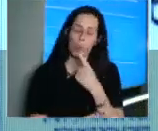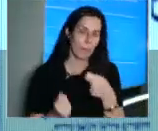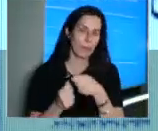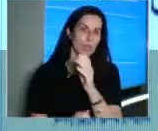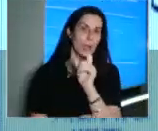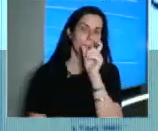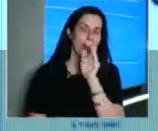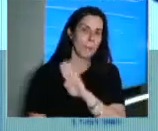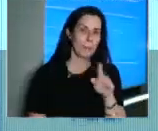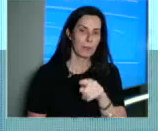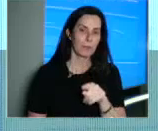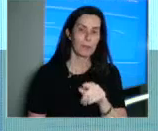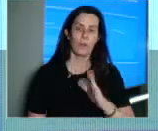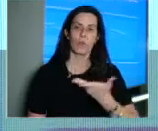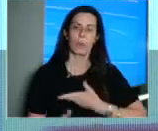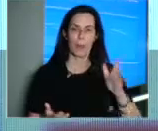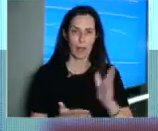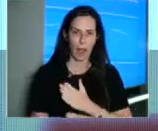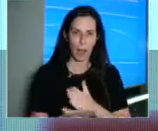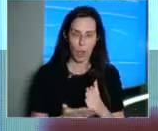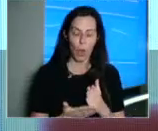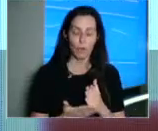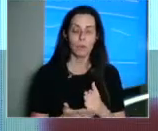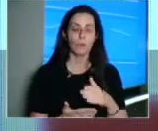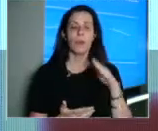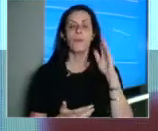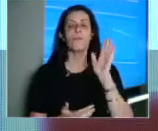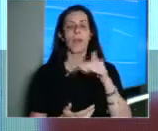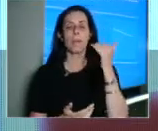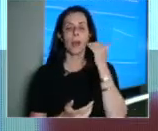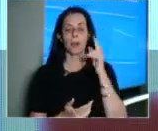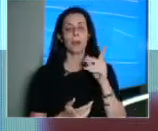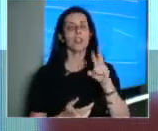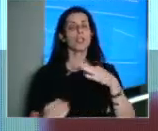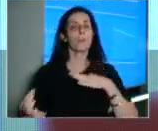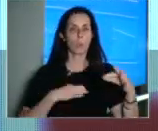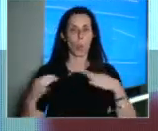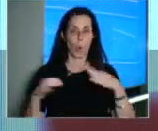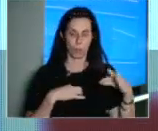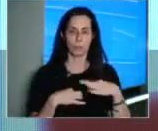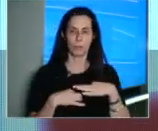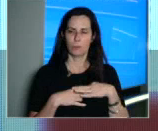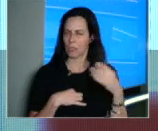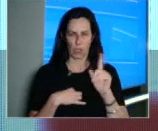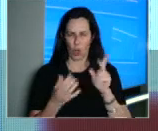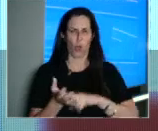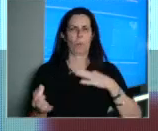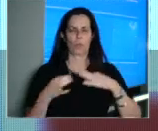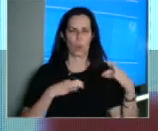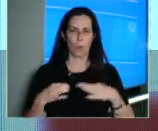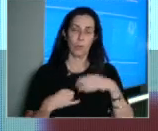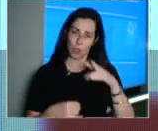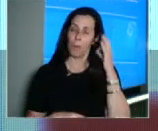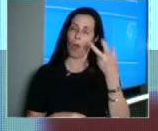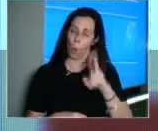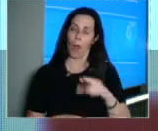נתניהו והליכי קבלת ההחלטות. וגם דיווחים בארצות הברית, פצועים מירי, כאמור זו ידיעה שלא מעודכנת בכך שיש